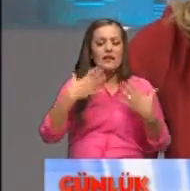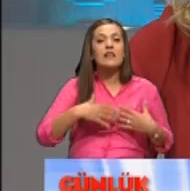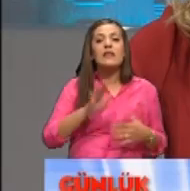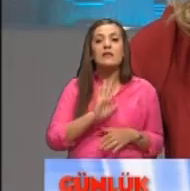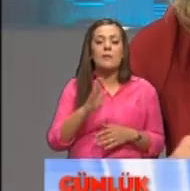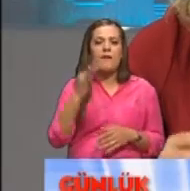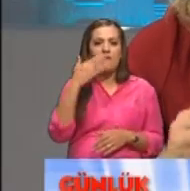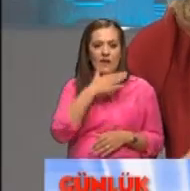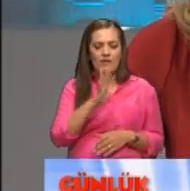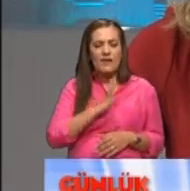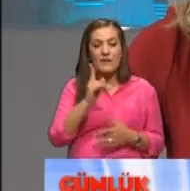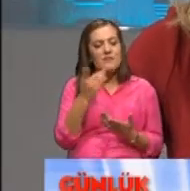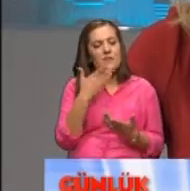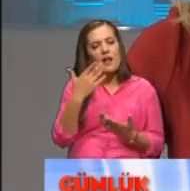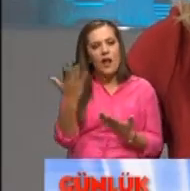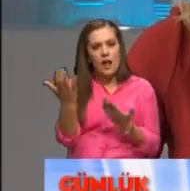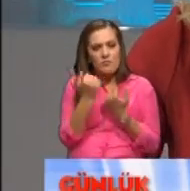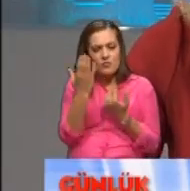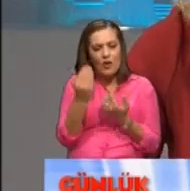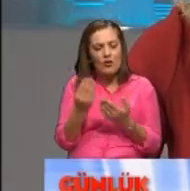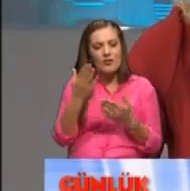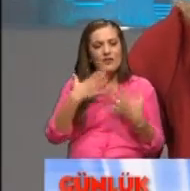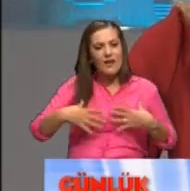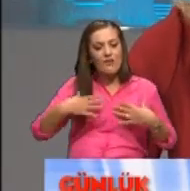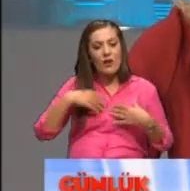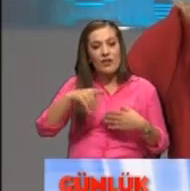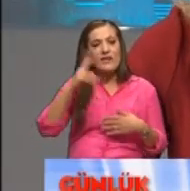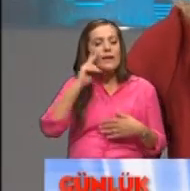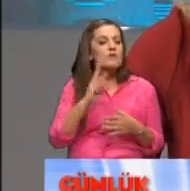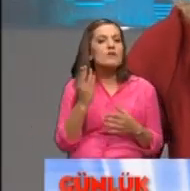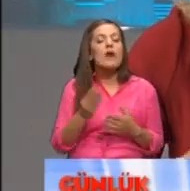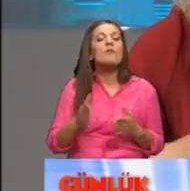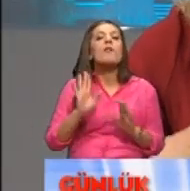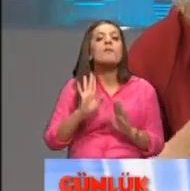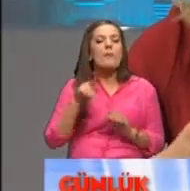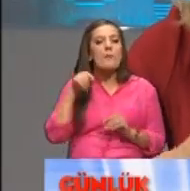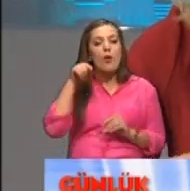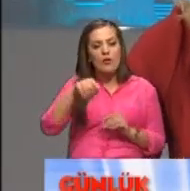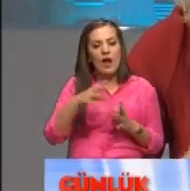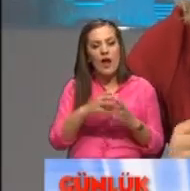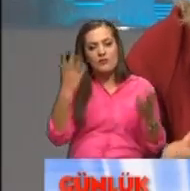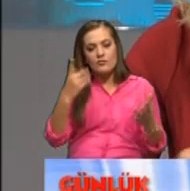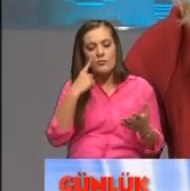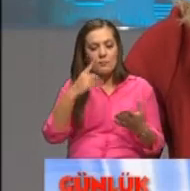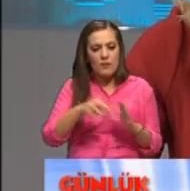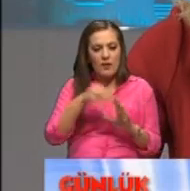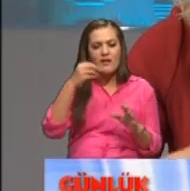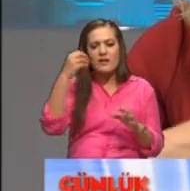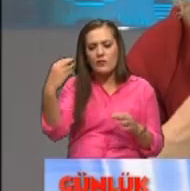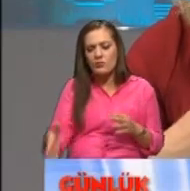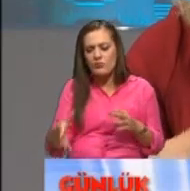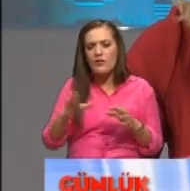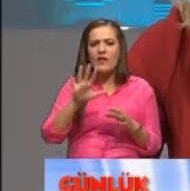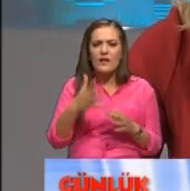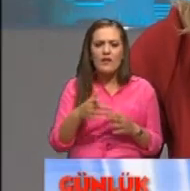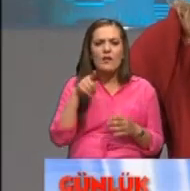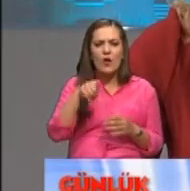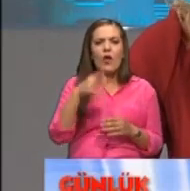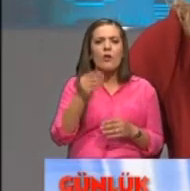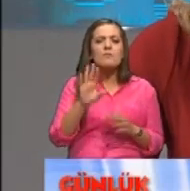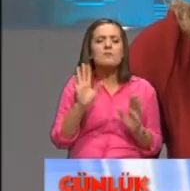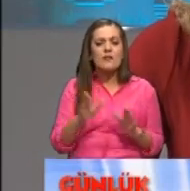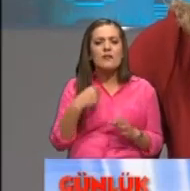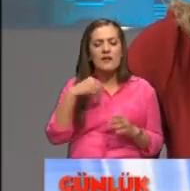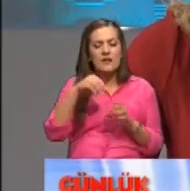fayda Tabii var ki. Değil mi? Mesela almış olduğumuz ürünlerde onları temiz kabul etmemeliyiz. Çünkü açılıyor, bakılıyor, yere düşüyor ya da öyle olmasa